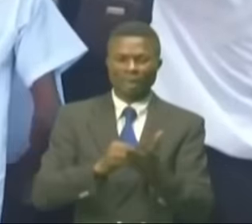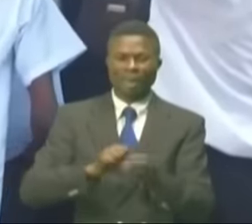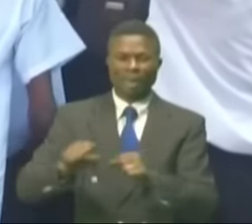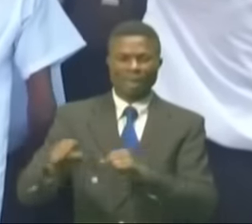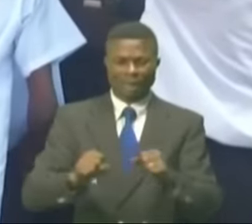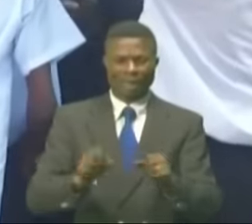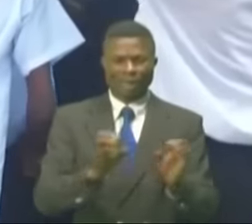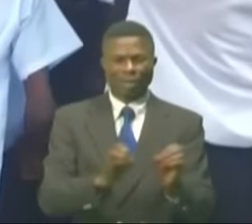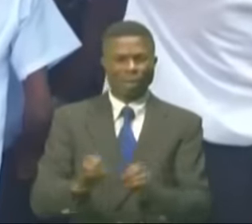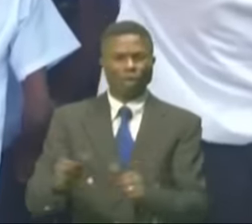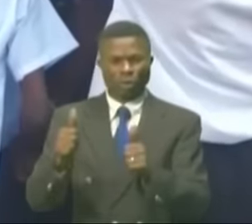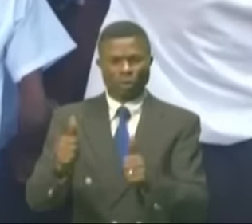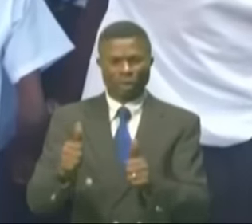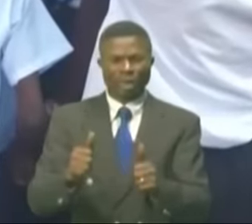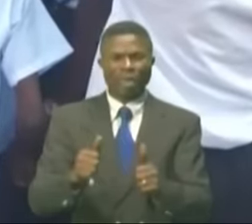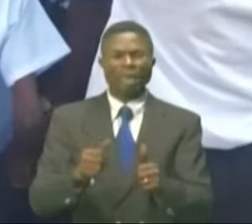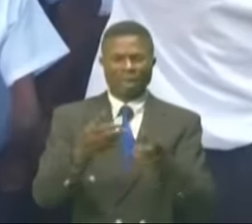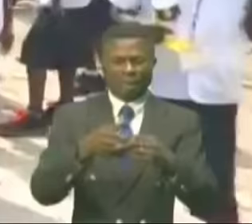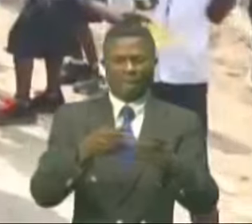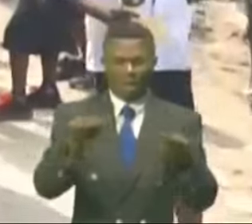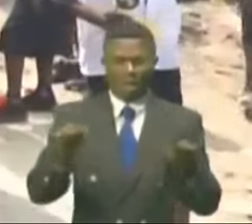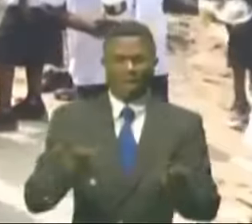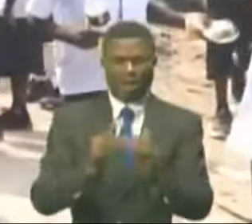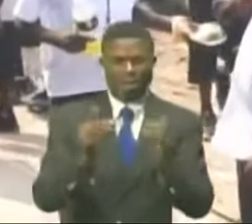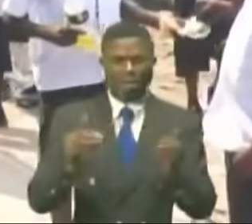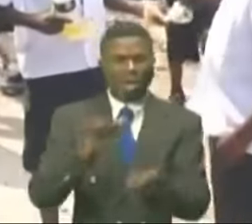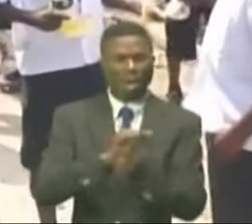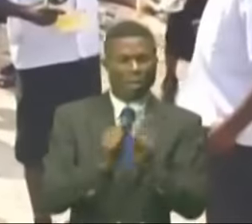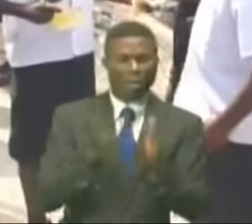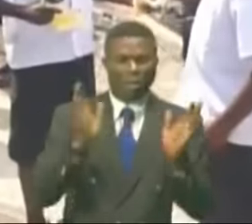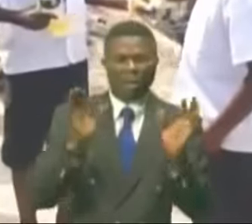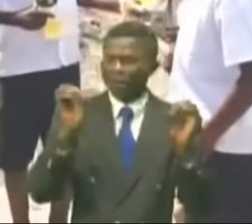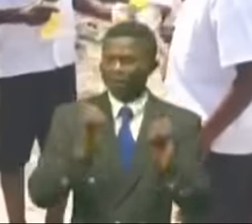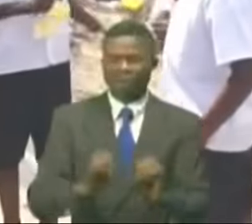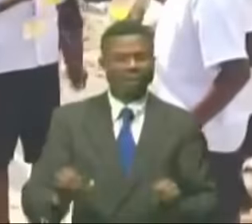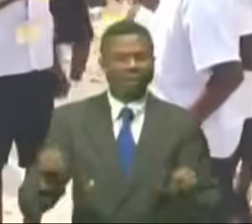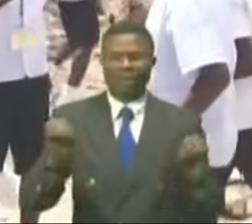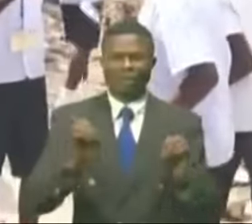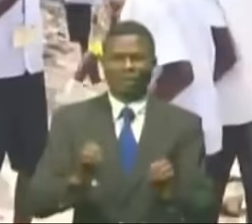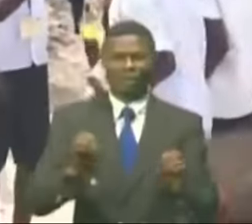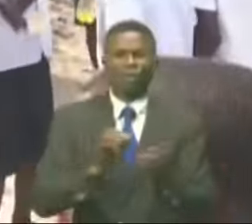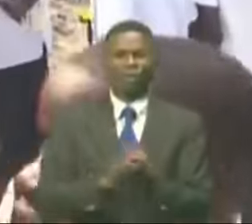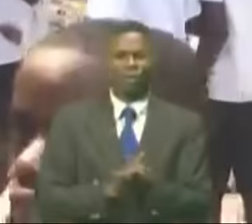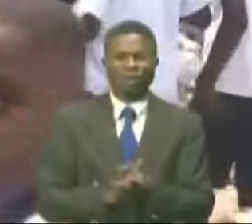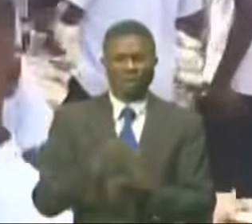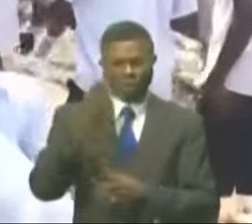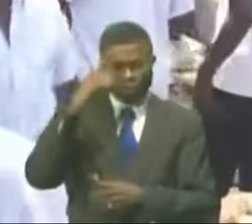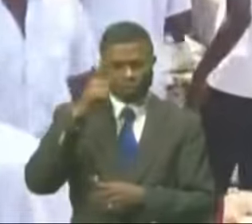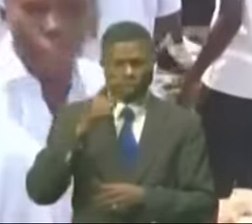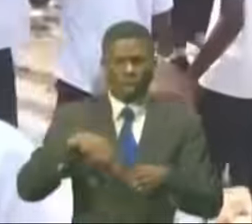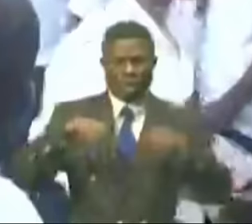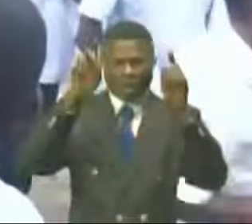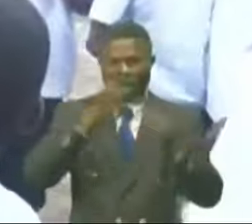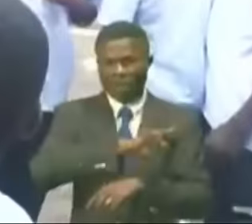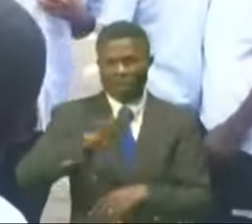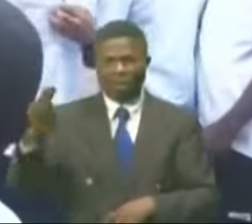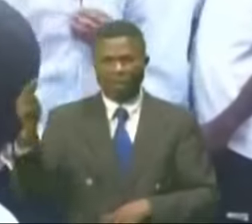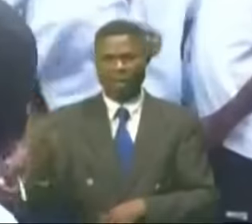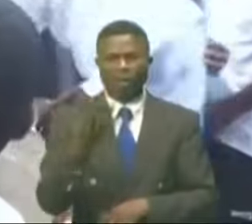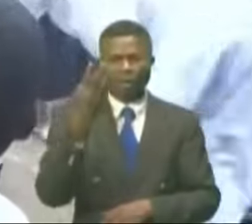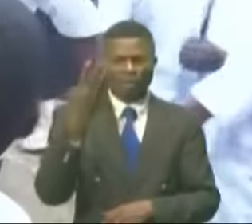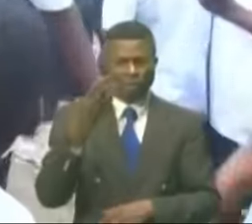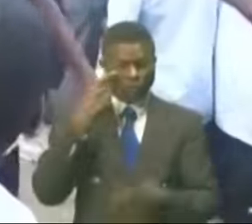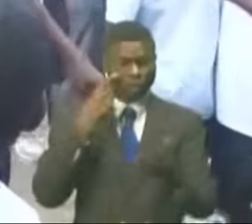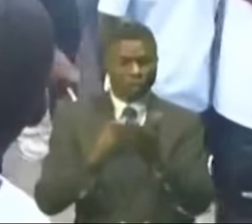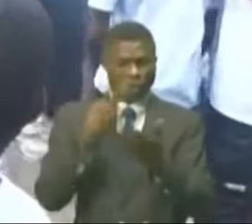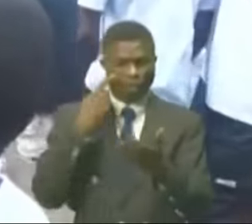bien passés dans un climat de sérénité sans incident majeur. Pour l'édition 2024, on